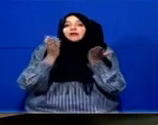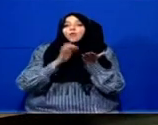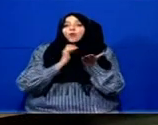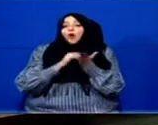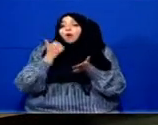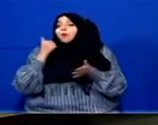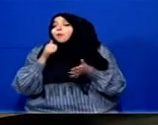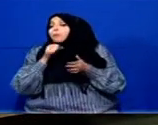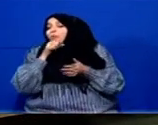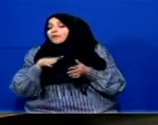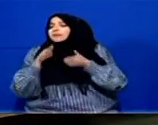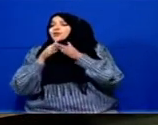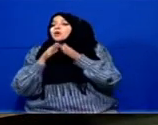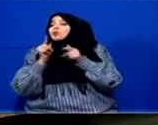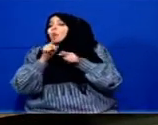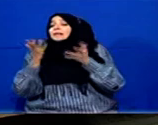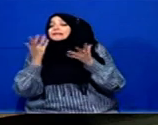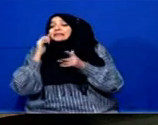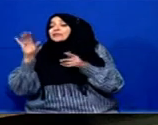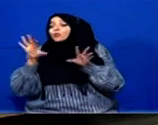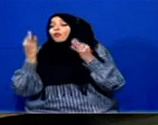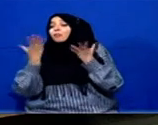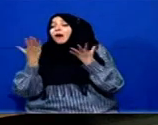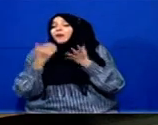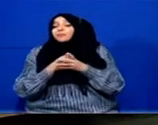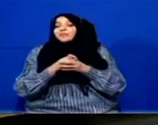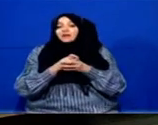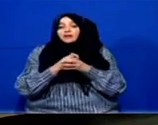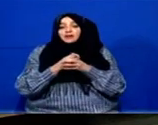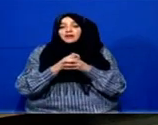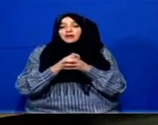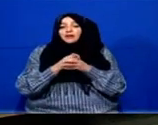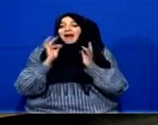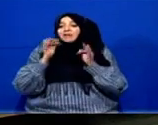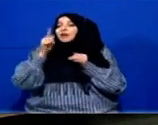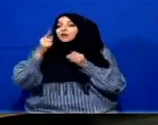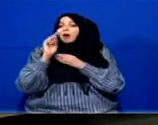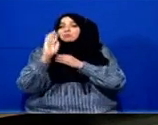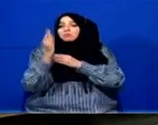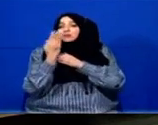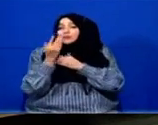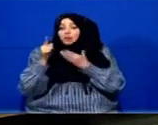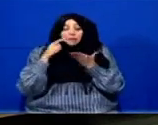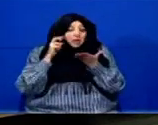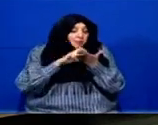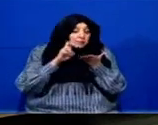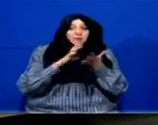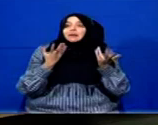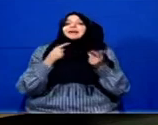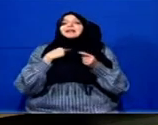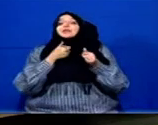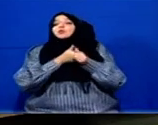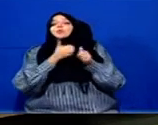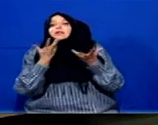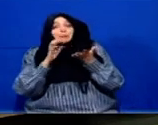اذا لم تجد نصا قرانيا في القضيه المعروضه خلف بسنه